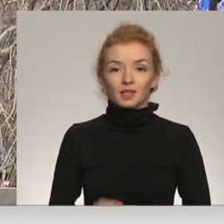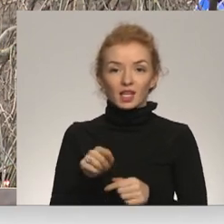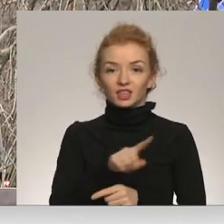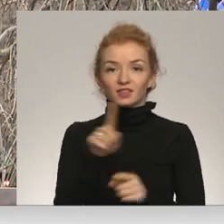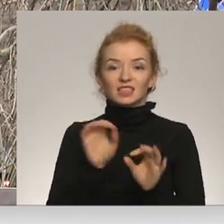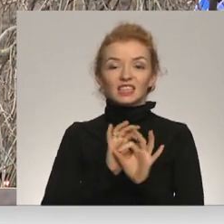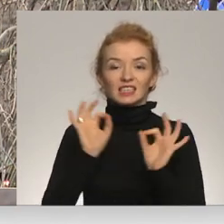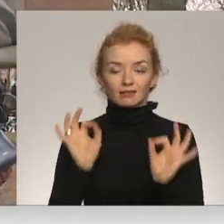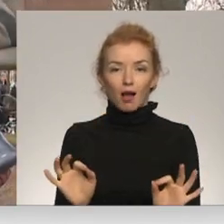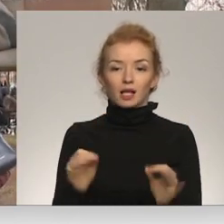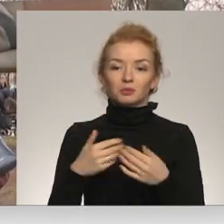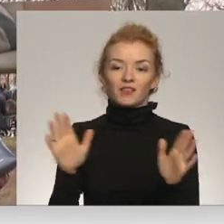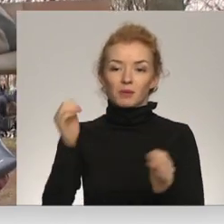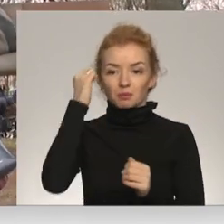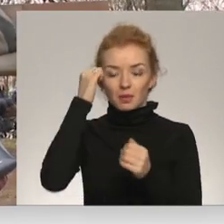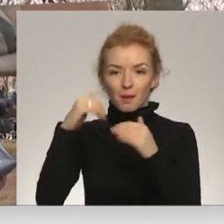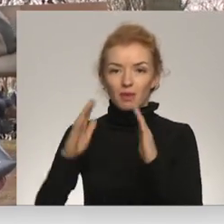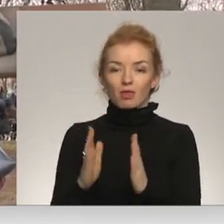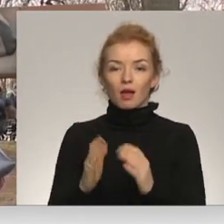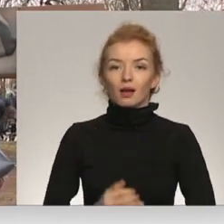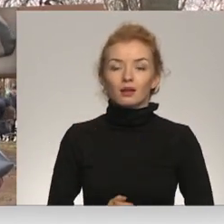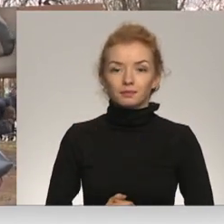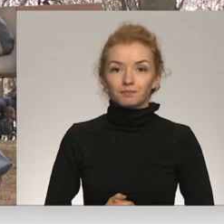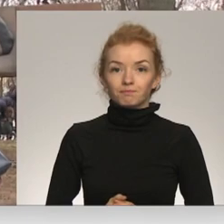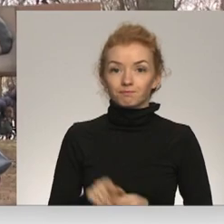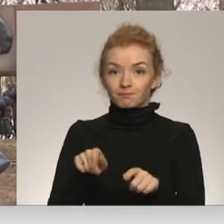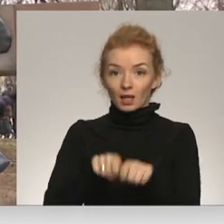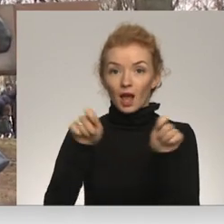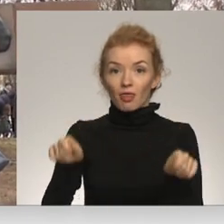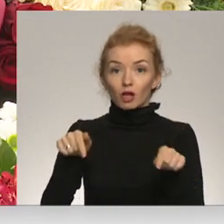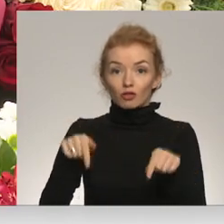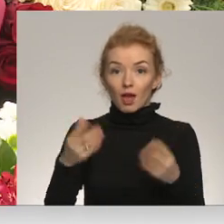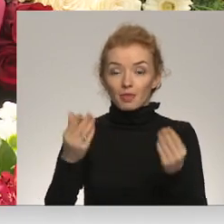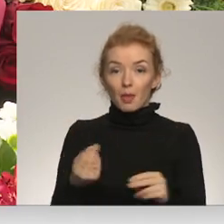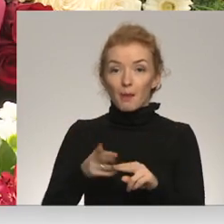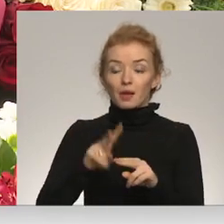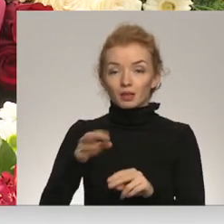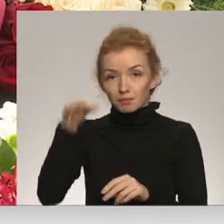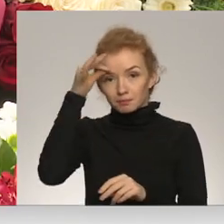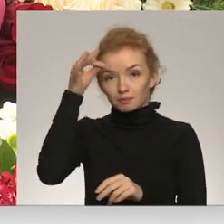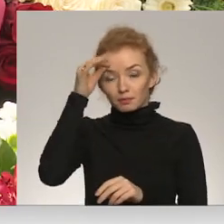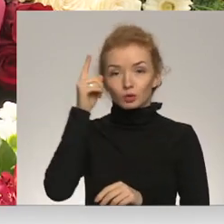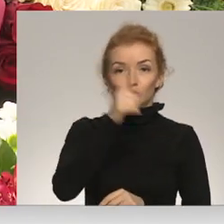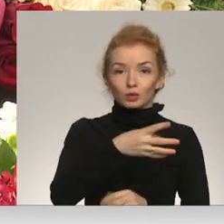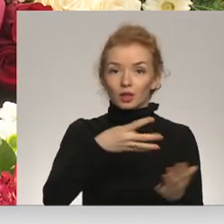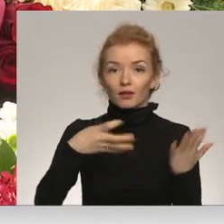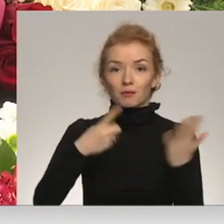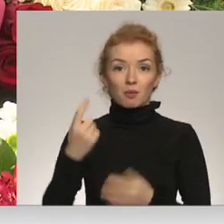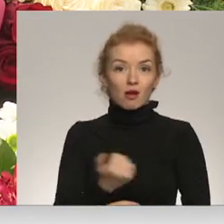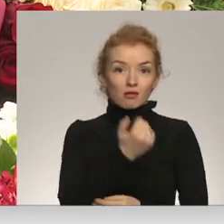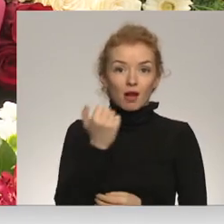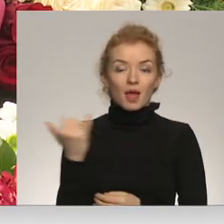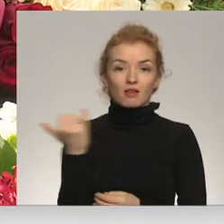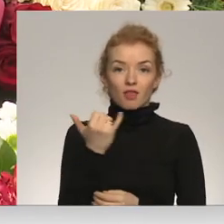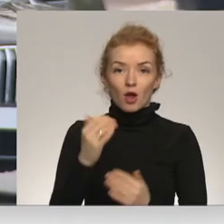visīstākais brīvības piemineklis. Piemineklis Gunāram Astram tika atklāts dienā, kad Latvijā atceras 1991. Gada